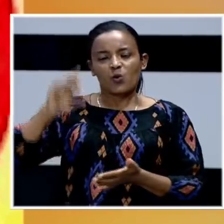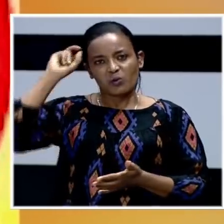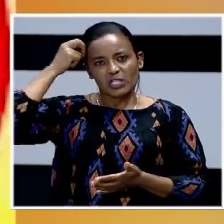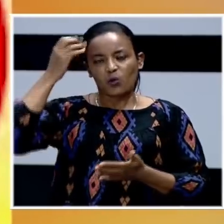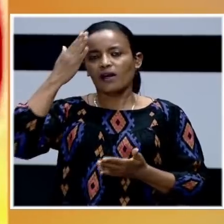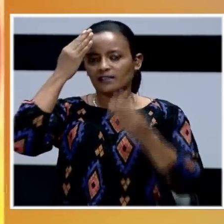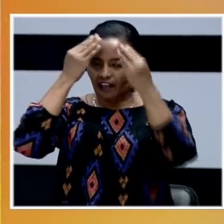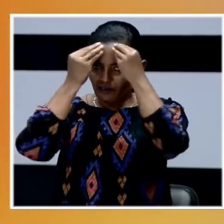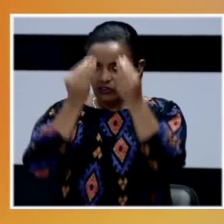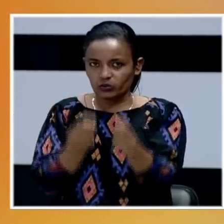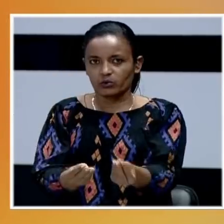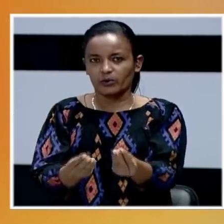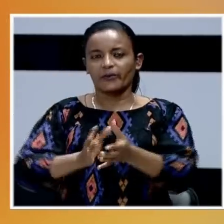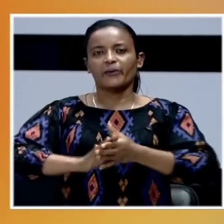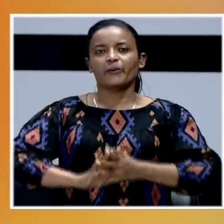አፍሊጡ።